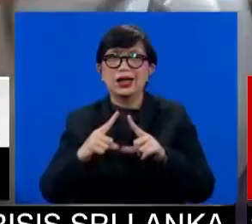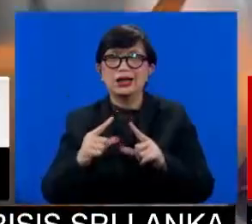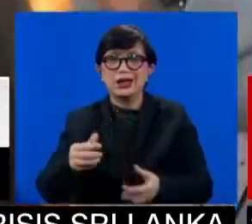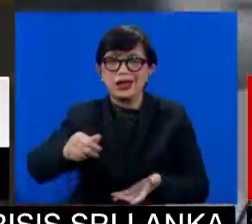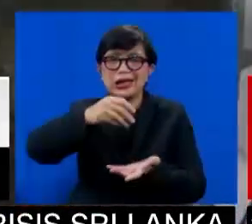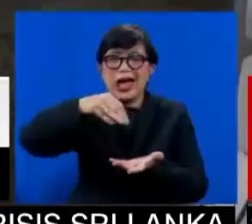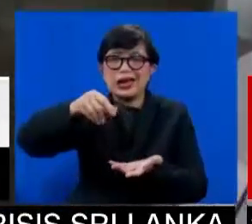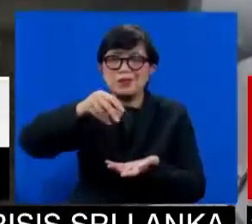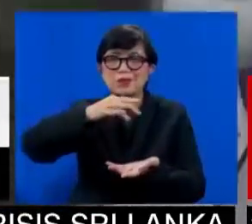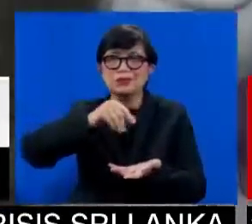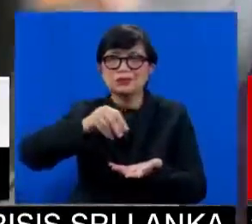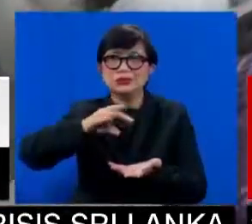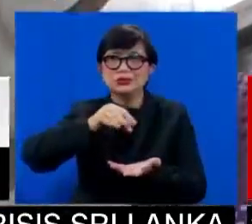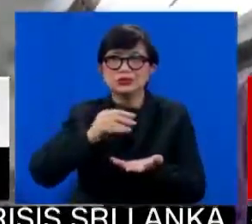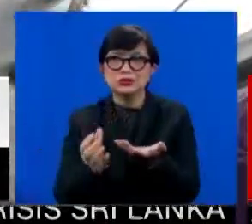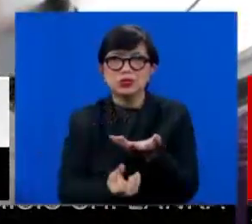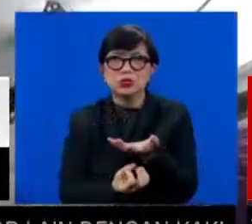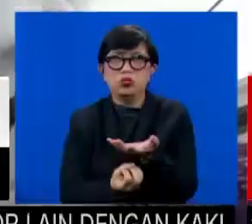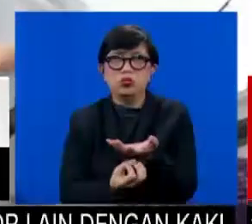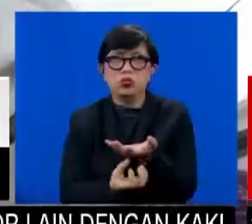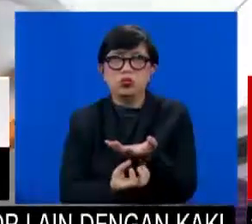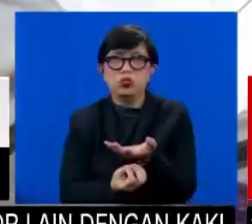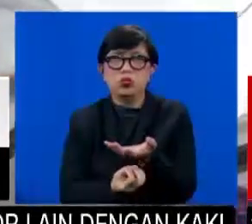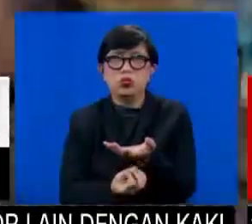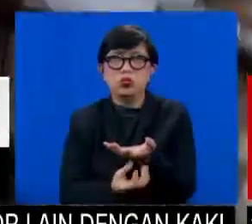rasa. Masak hingga daging matang.